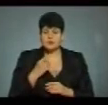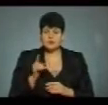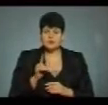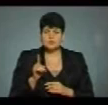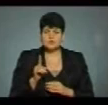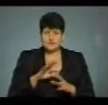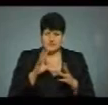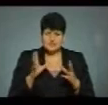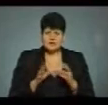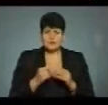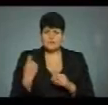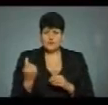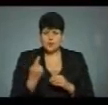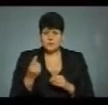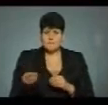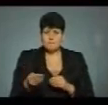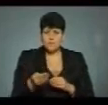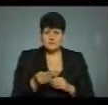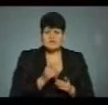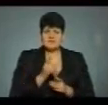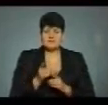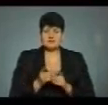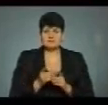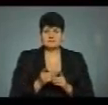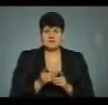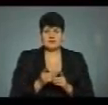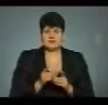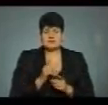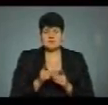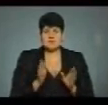що загалом в області посівам зміна погоди не завдала